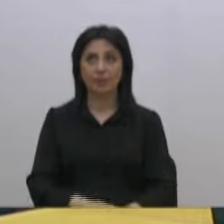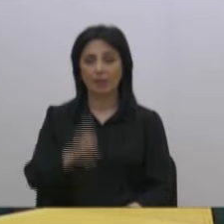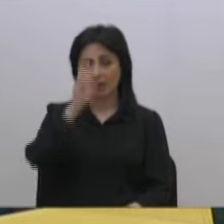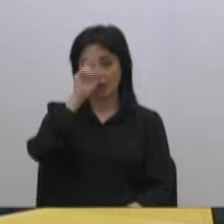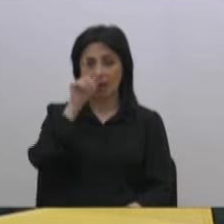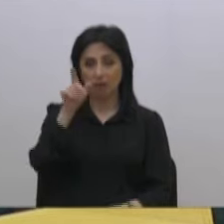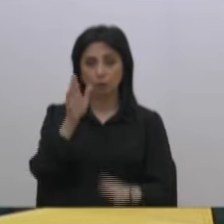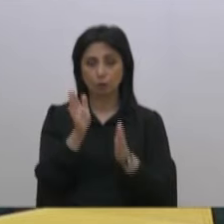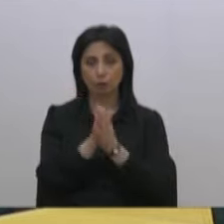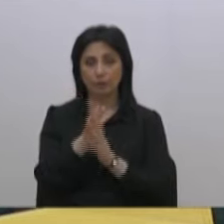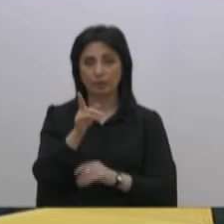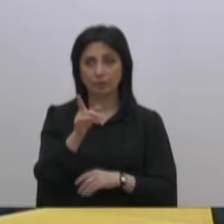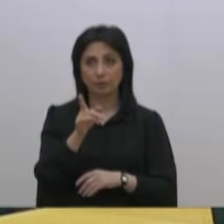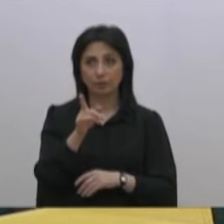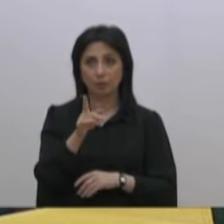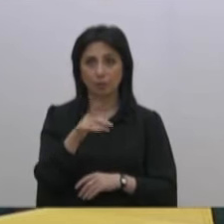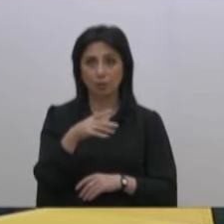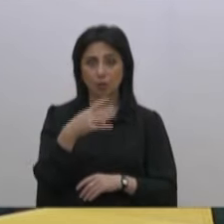ხელისუფლებას თხოვდა